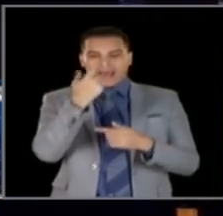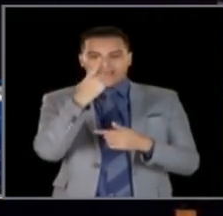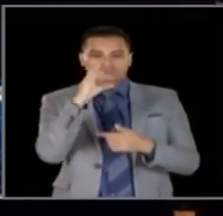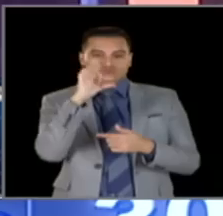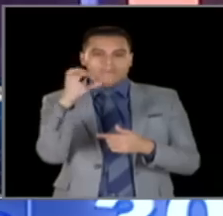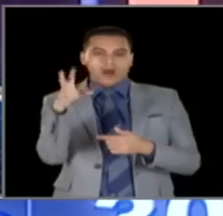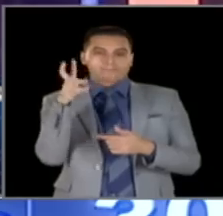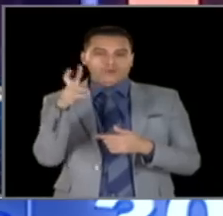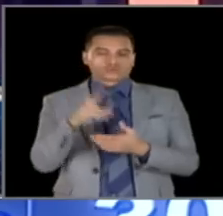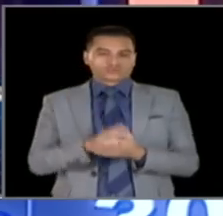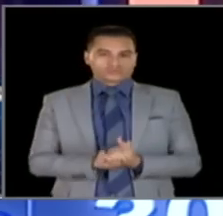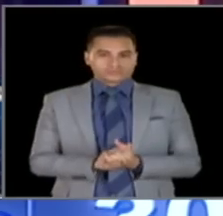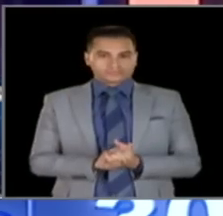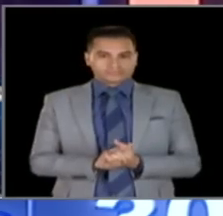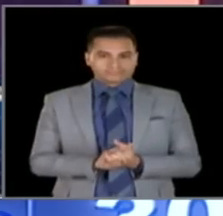1924،